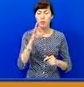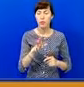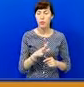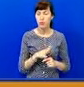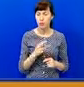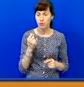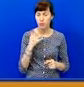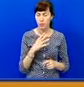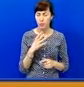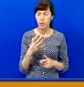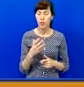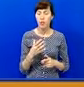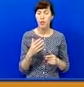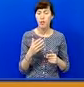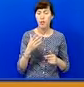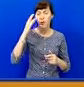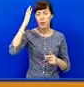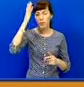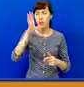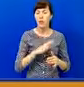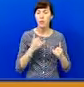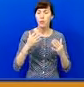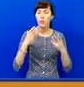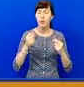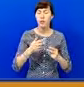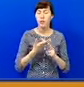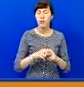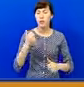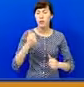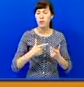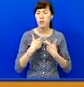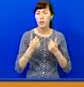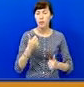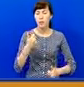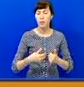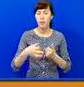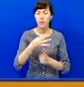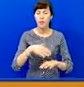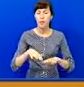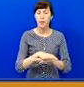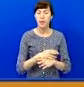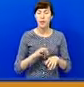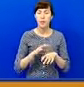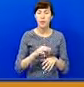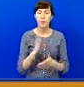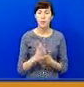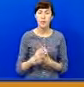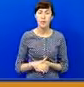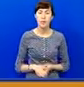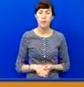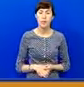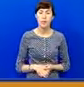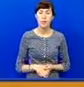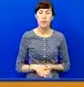Көптен бері сәті түспей жүреді, бүгін соның орайы келіп, сол екеуін еске алу турнирін облыс көлемінде өткізіп жатырмыз.